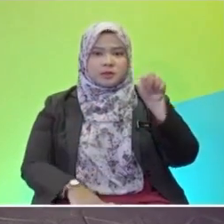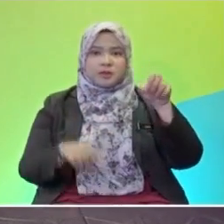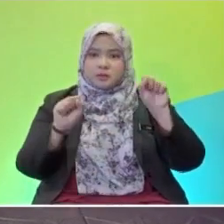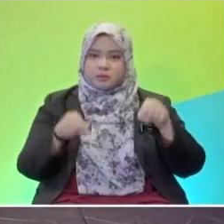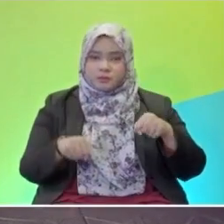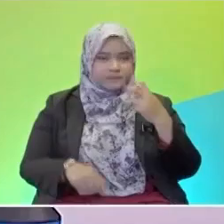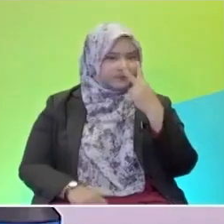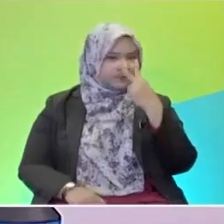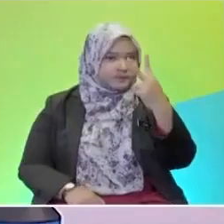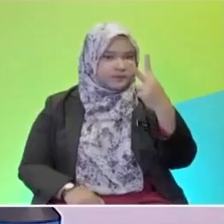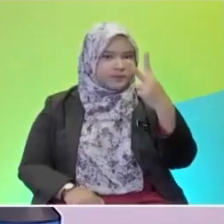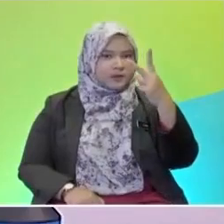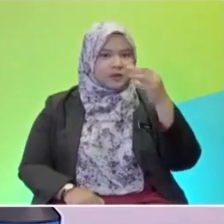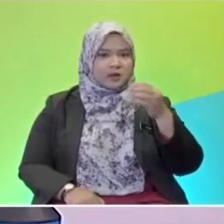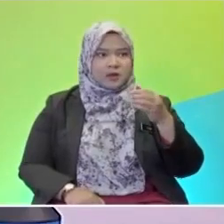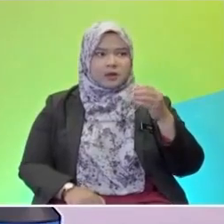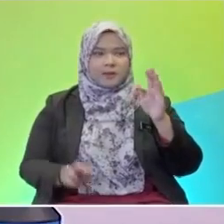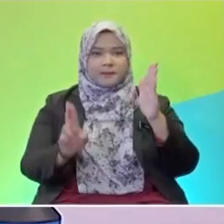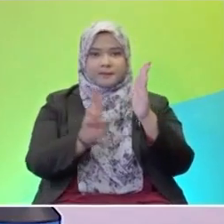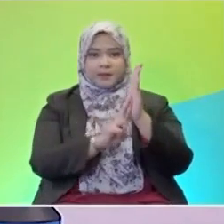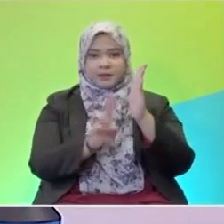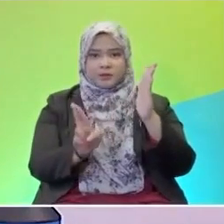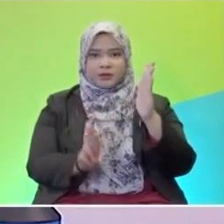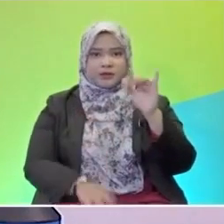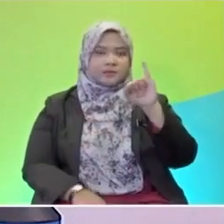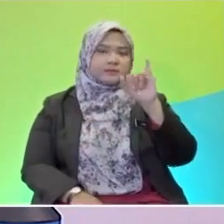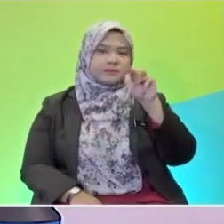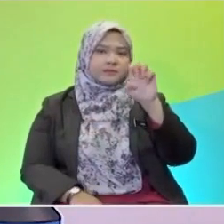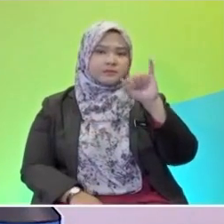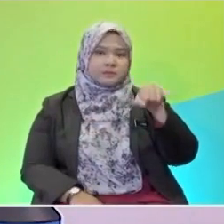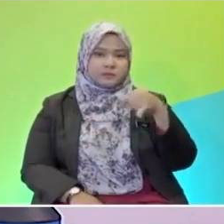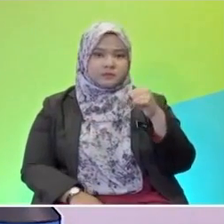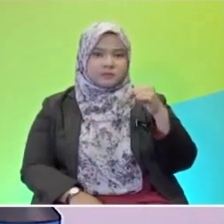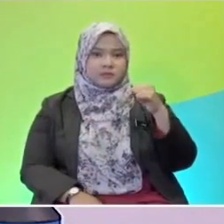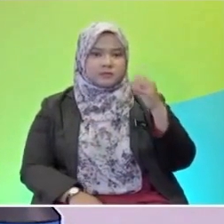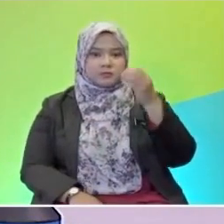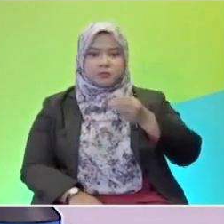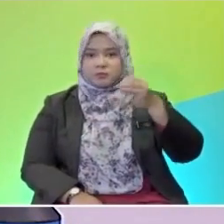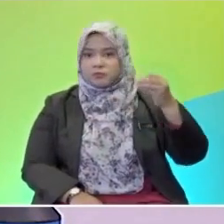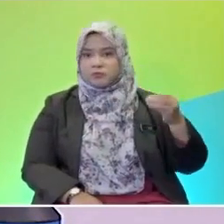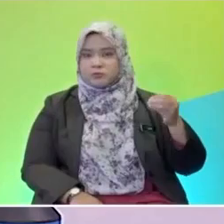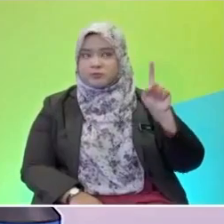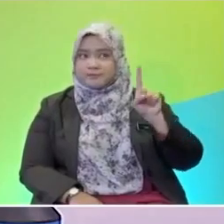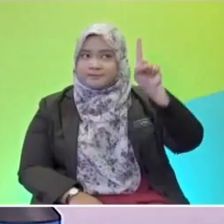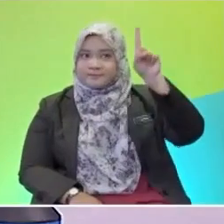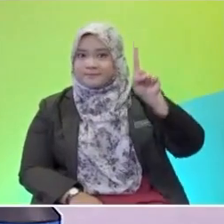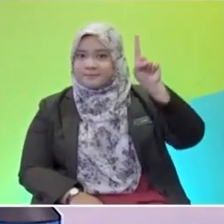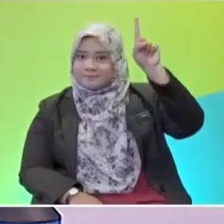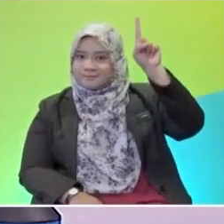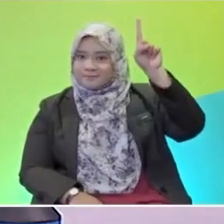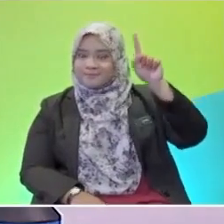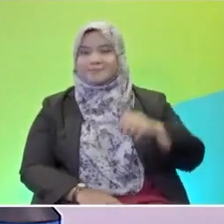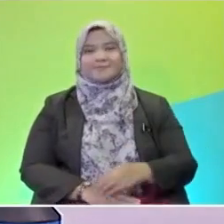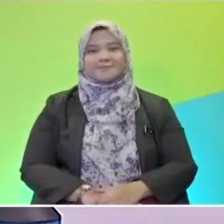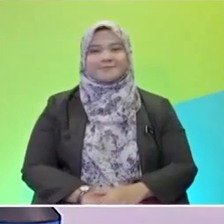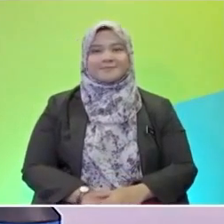aplikasi daripada sains yang boleh digunakan dalam kehidupan sehari-hari Jadi sebenarnya apabila kita tidak tahu